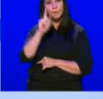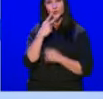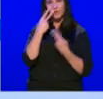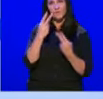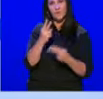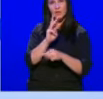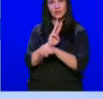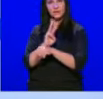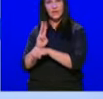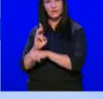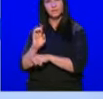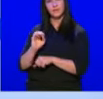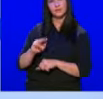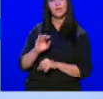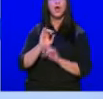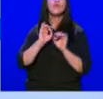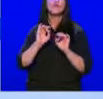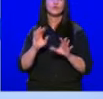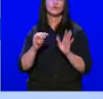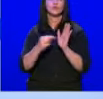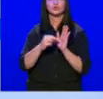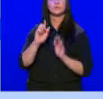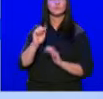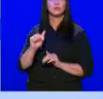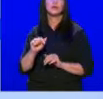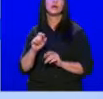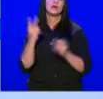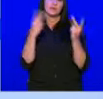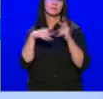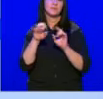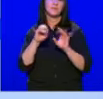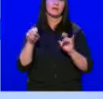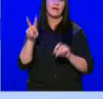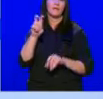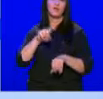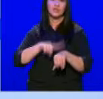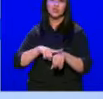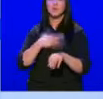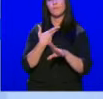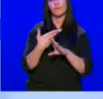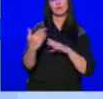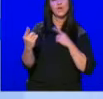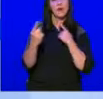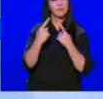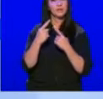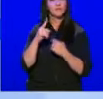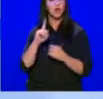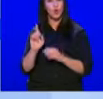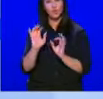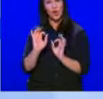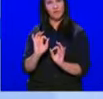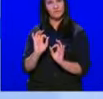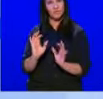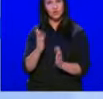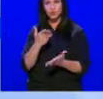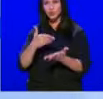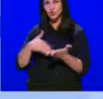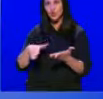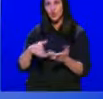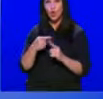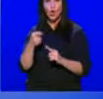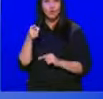на сайта ни bnt.news.bg и, разбира се, в емисията в 20 часа. А ние продължаваме разговора, който е всъщност част